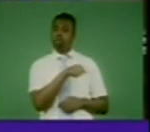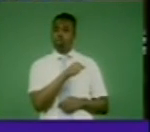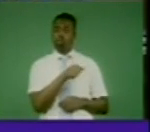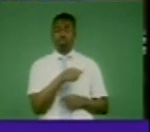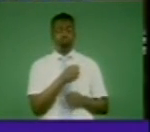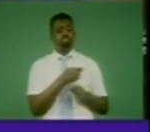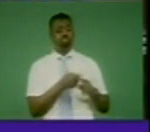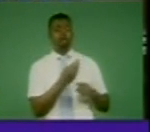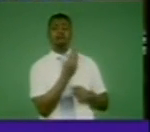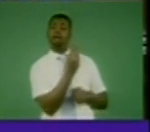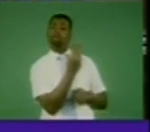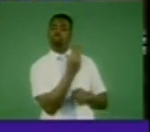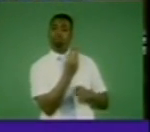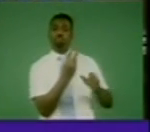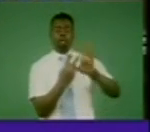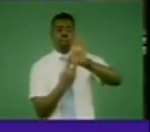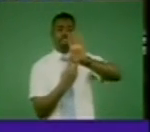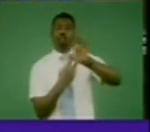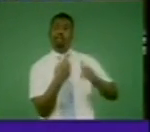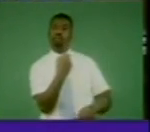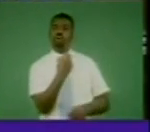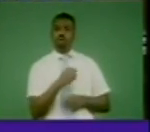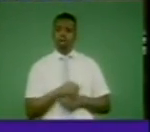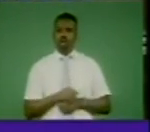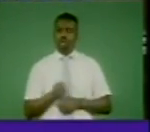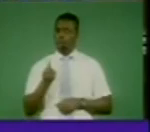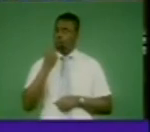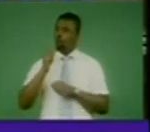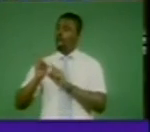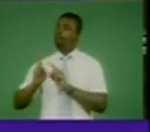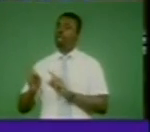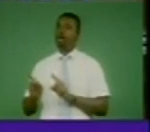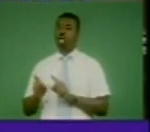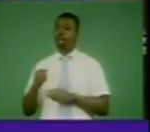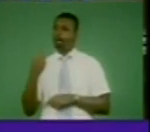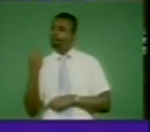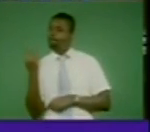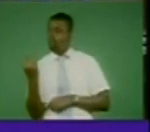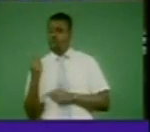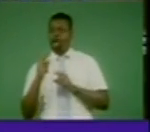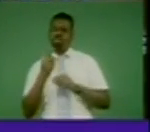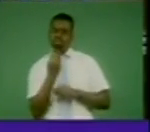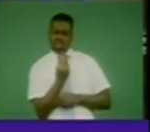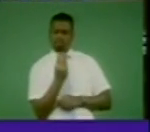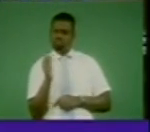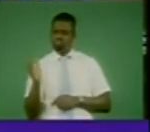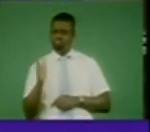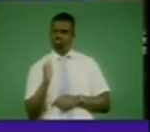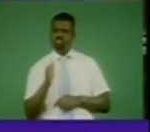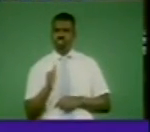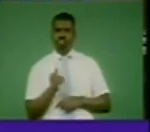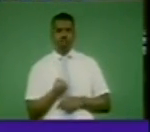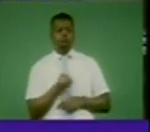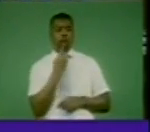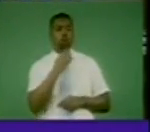kura 334. Kura za hapana zilikuwa ni kati ya kura moja na kura tatu. Kura ya ushindi kwa